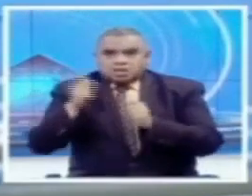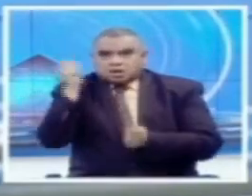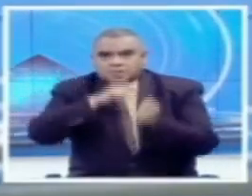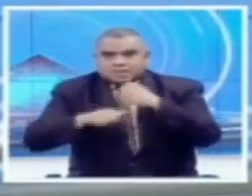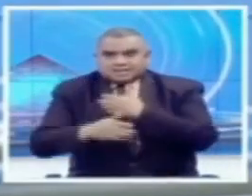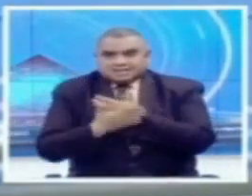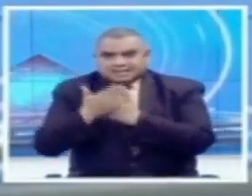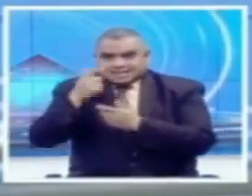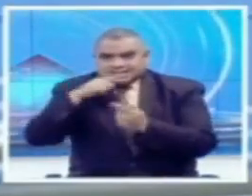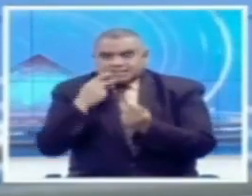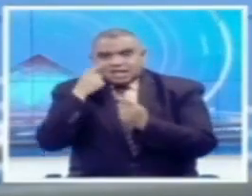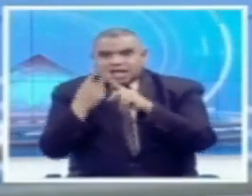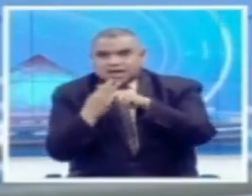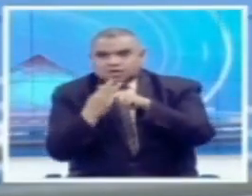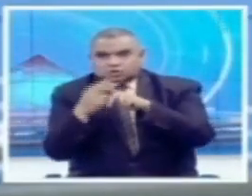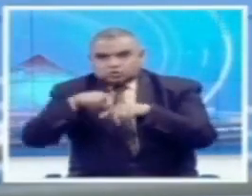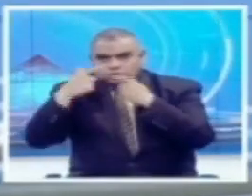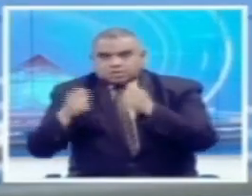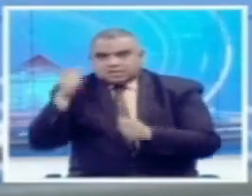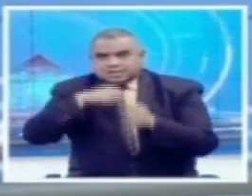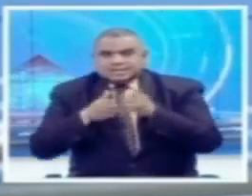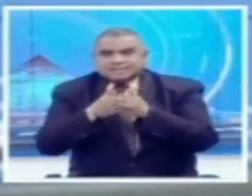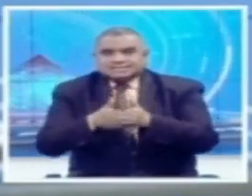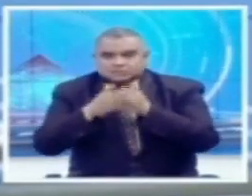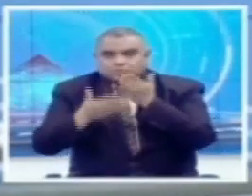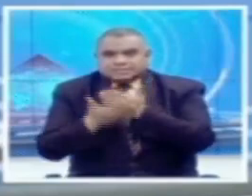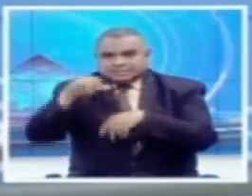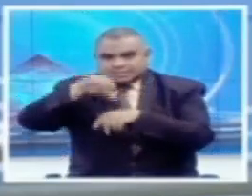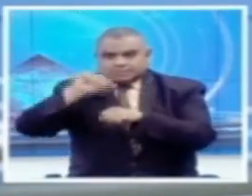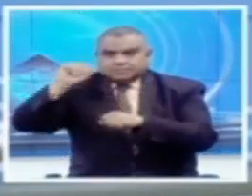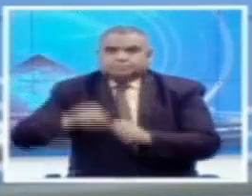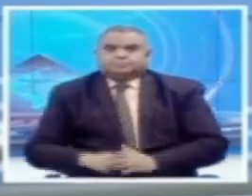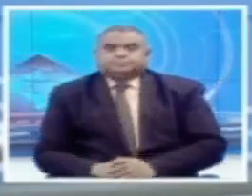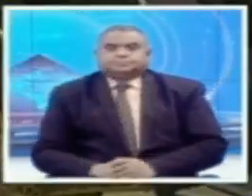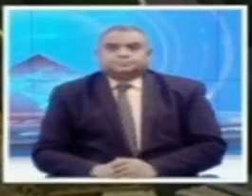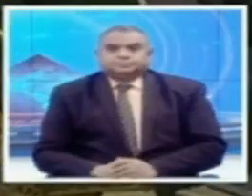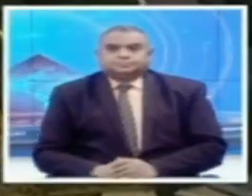السخنة التابعة للمنطقة الاقتصادية لقناة السويس.